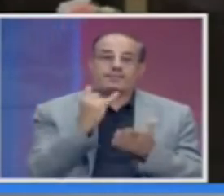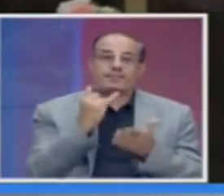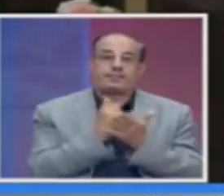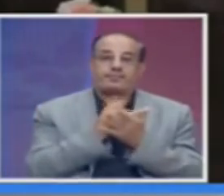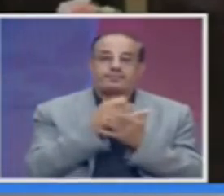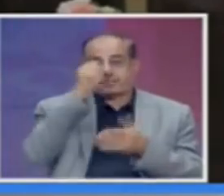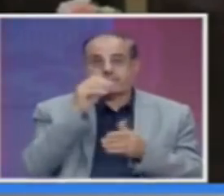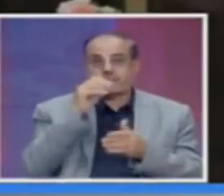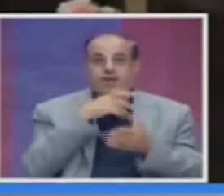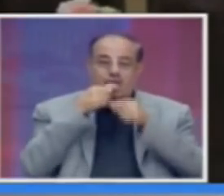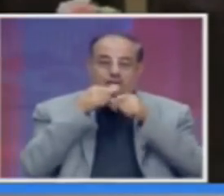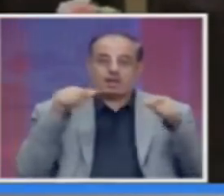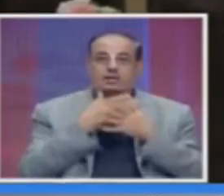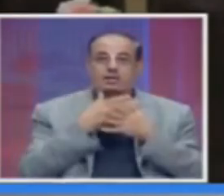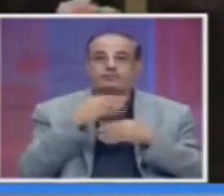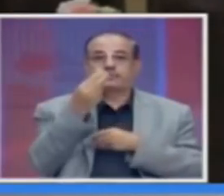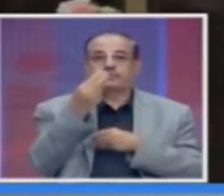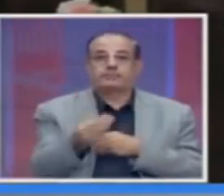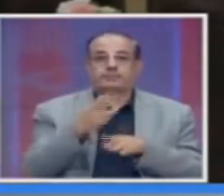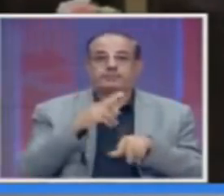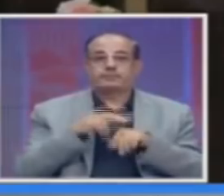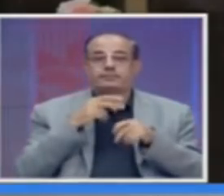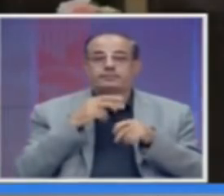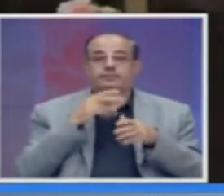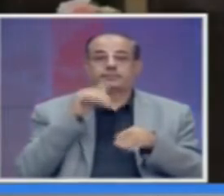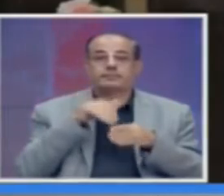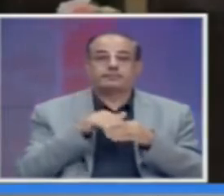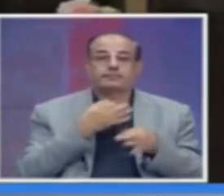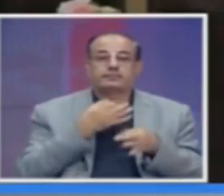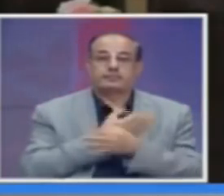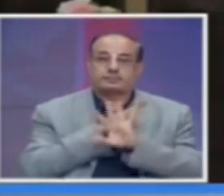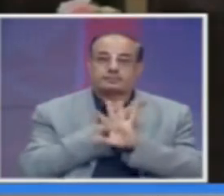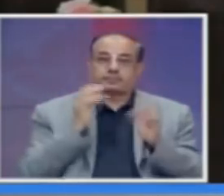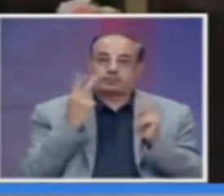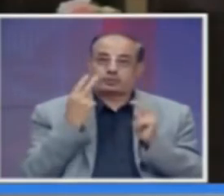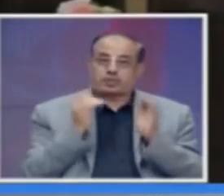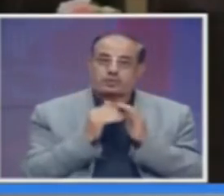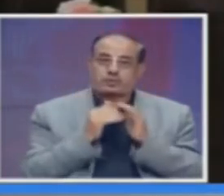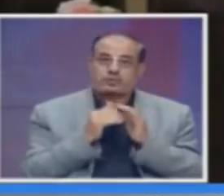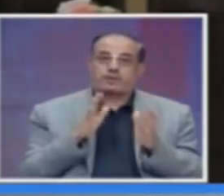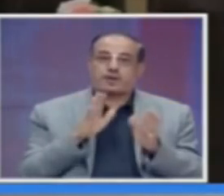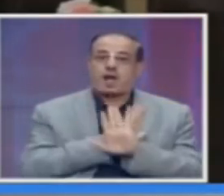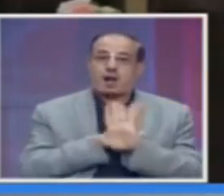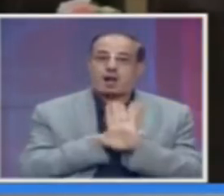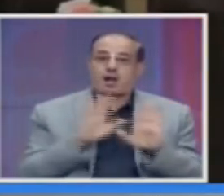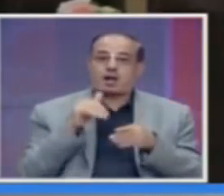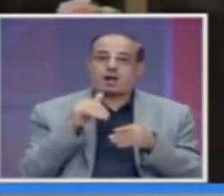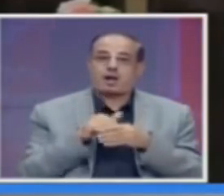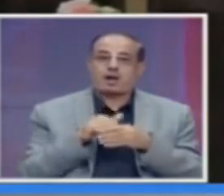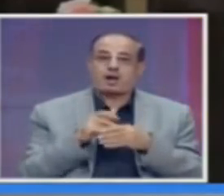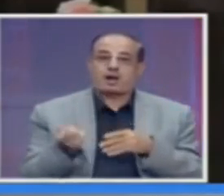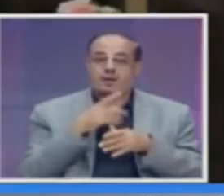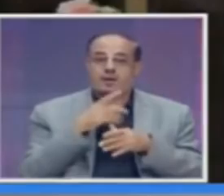البعثات الدبلوماسية لهذه المظاريف. يعني العملية الانتخابية بتتم على مدار يومين حتى يتمكن المواطن من